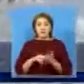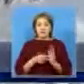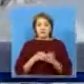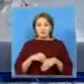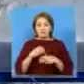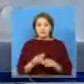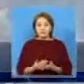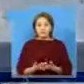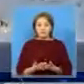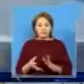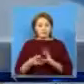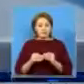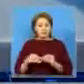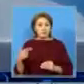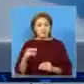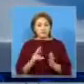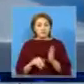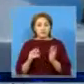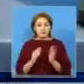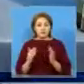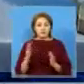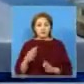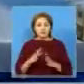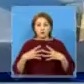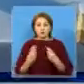отыр. Жалпы саны 1084 отбасы